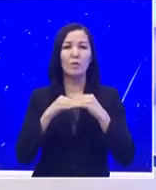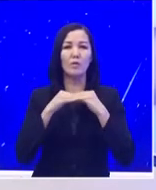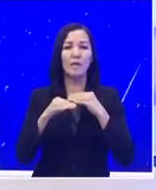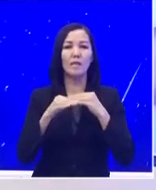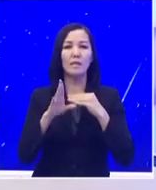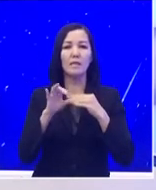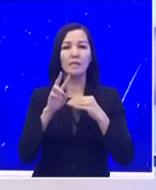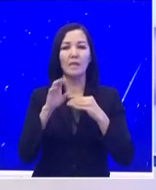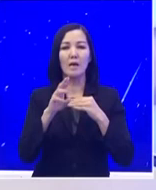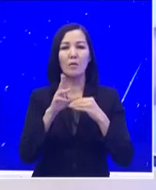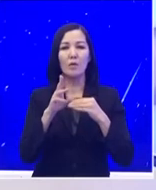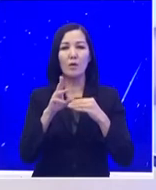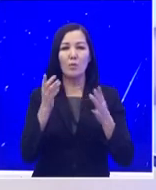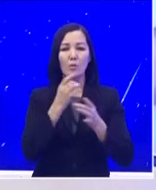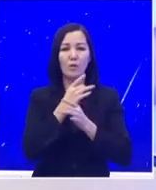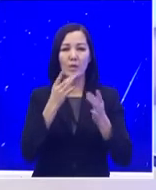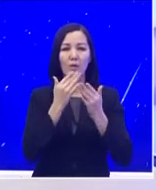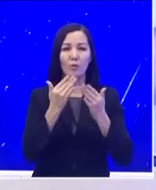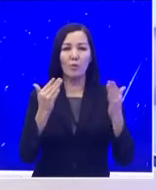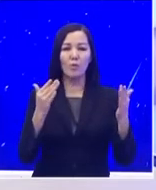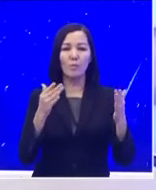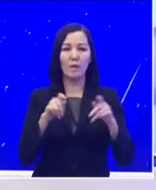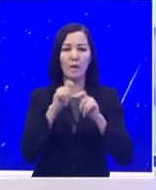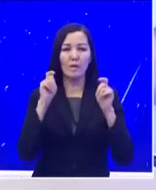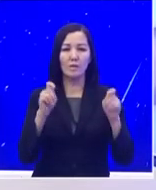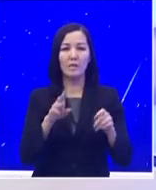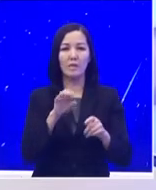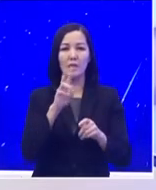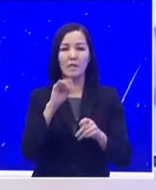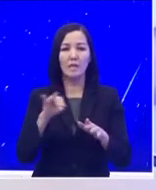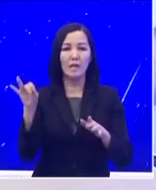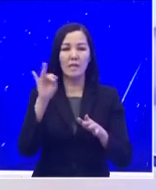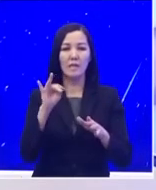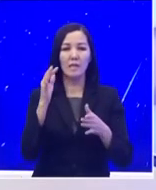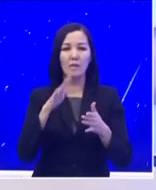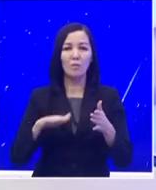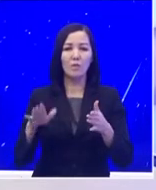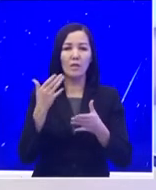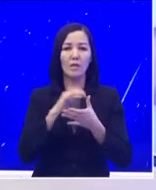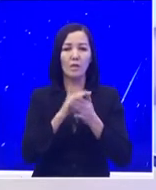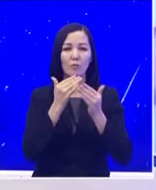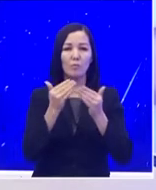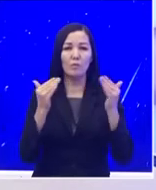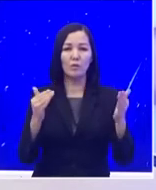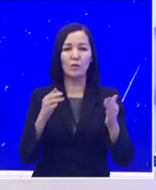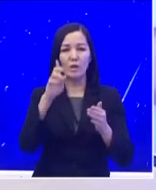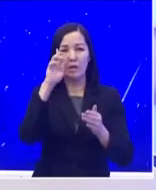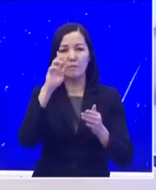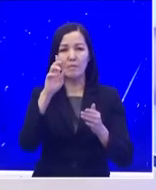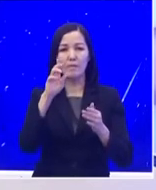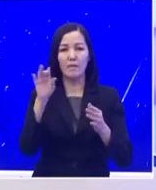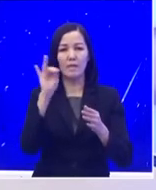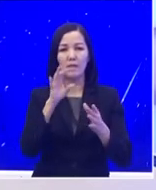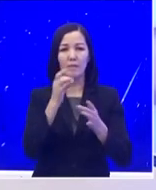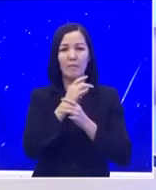атты жылжымалы көрме ашылды. Шараны Мұхамеджан Тынышбаев атындағы тарихи өлкетану музейі мен Есік мемлекеттік тарихи мәдени қорық